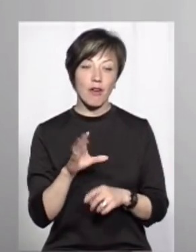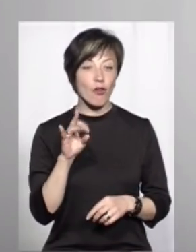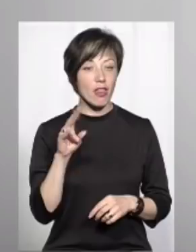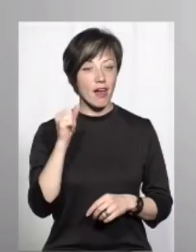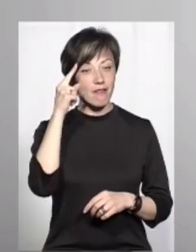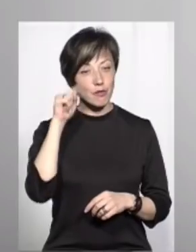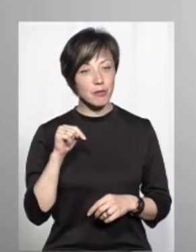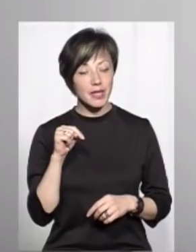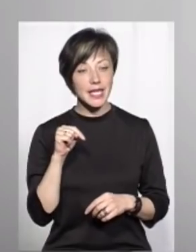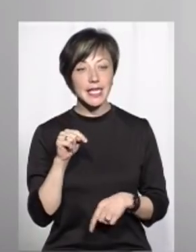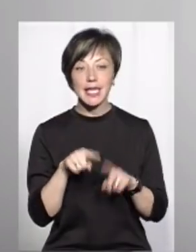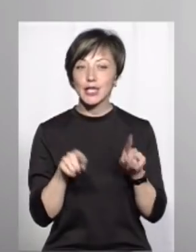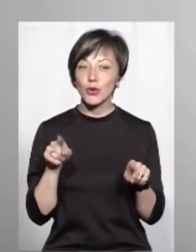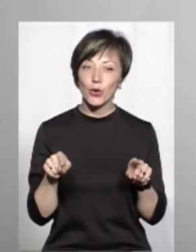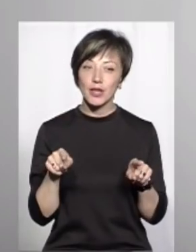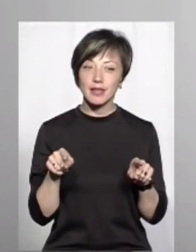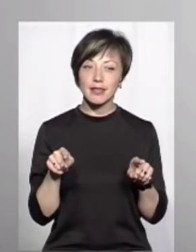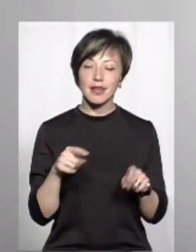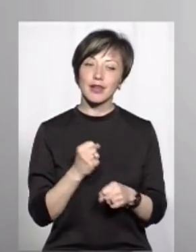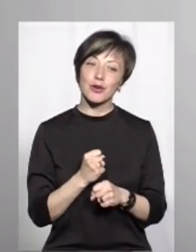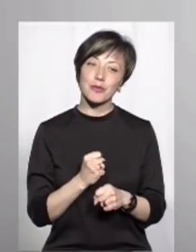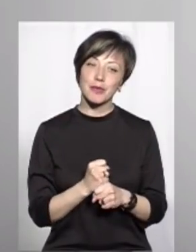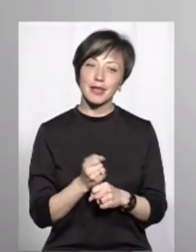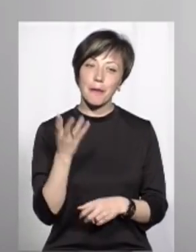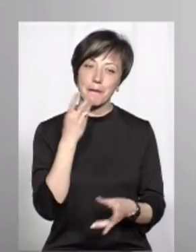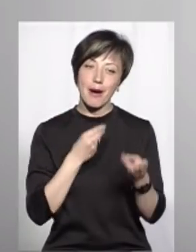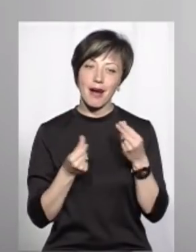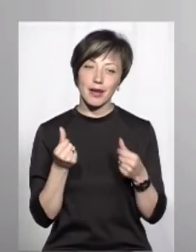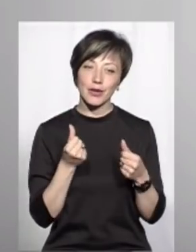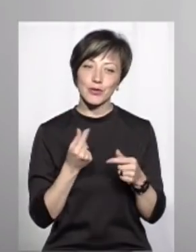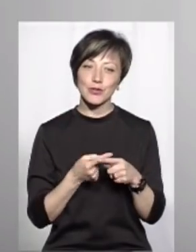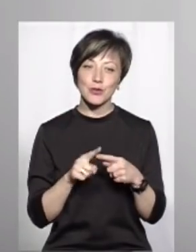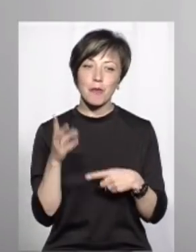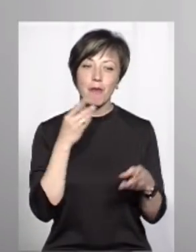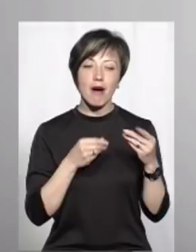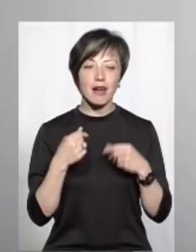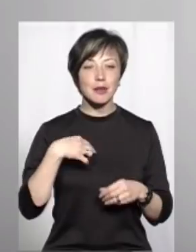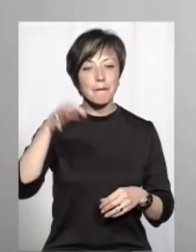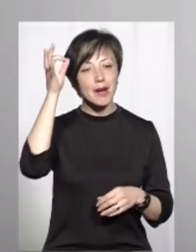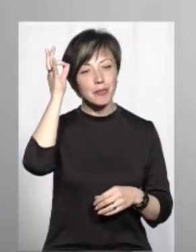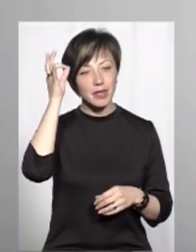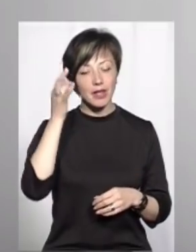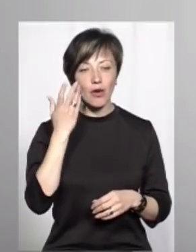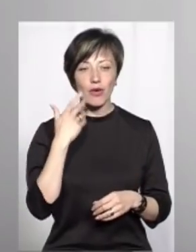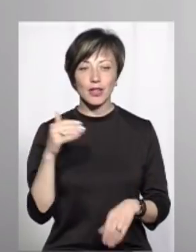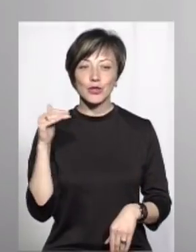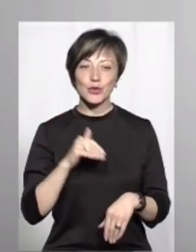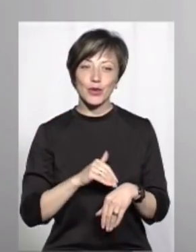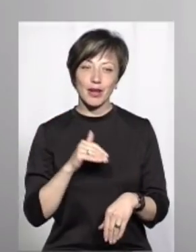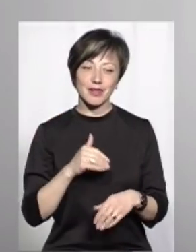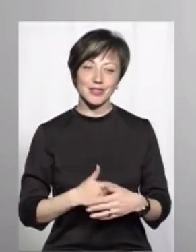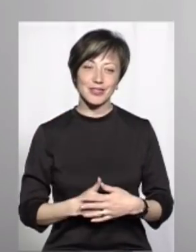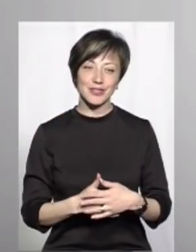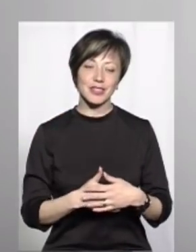вміє інколи і робити магію. Цю магію я ще пам'ятаю, коли вона доторкалася до